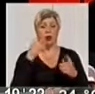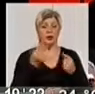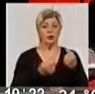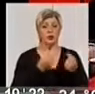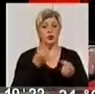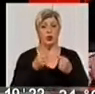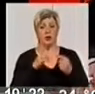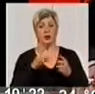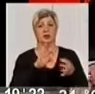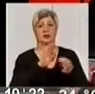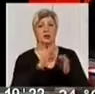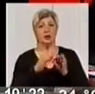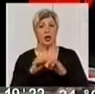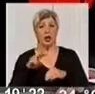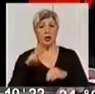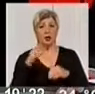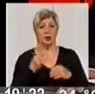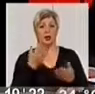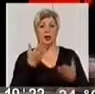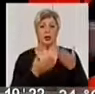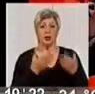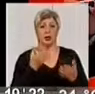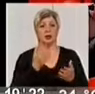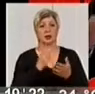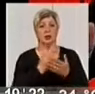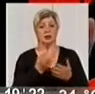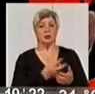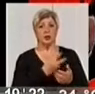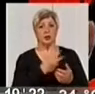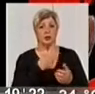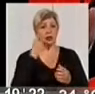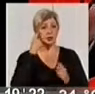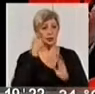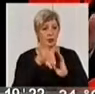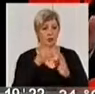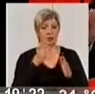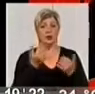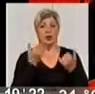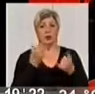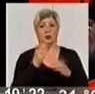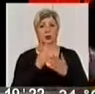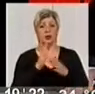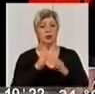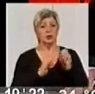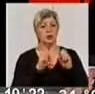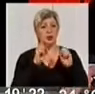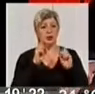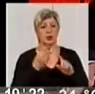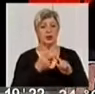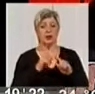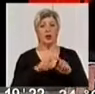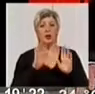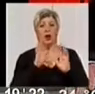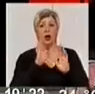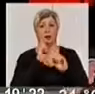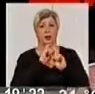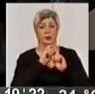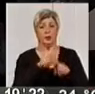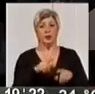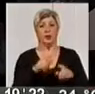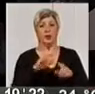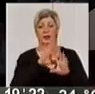Якщо у вас є бажання з'ясувати їх, от сьогодні у нас фахова людина, яка відповість на всі ваші питання. А зовуть цю